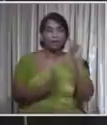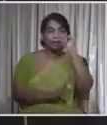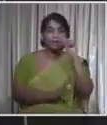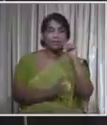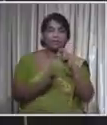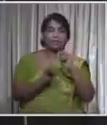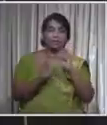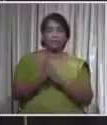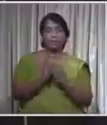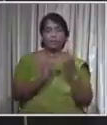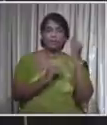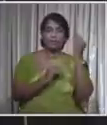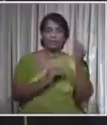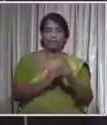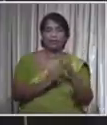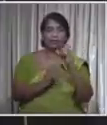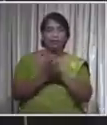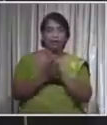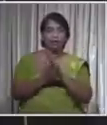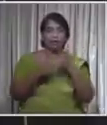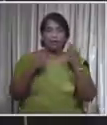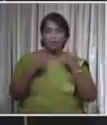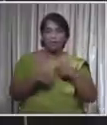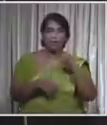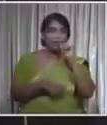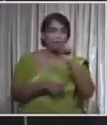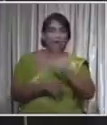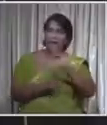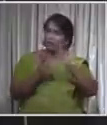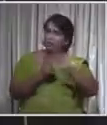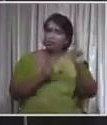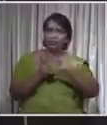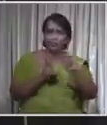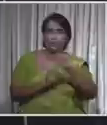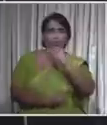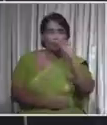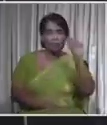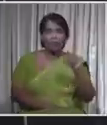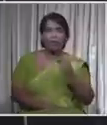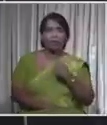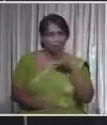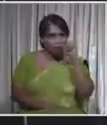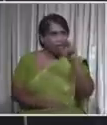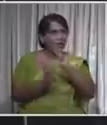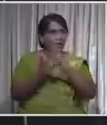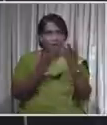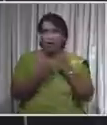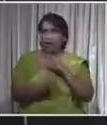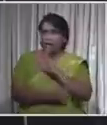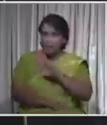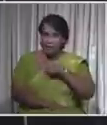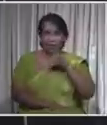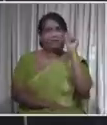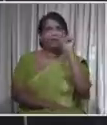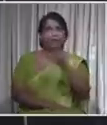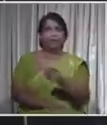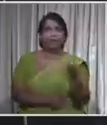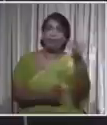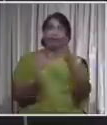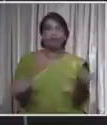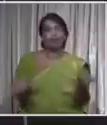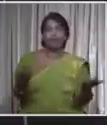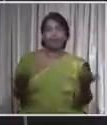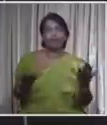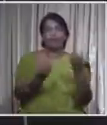අගමැතිකම චමල් රාජපක්ෂ මහත්තයා නැගිටලා කිව්වා ගන්න එපයි කියලා මම නැගිටලා කිව්වා ගන්න එපයි කියලා අනිත් ඔක්කොම කිව්වා ගන්නයි